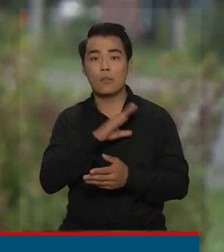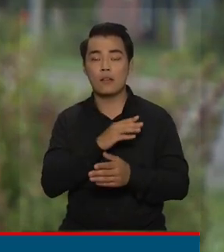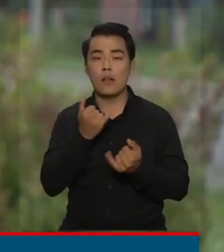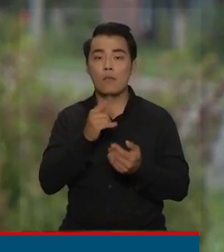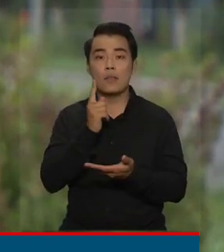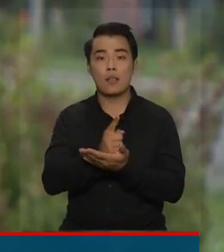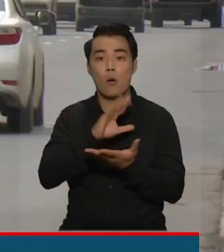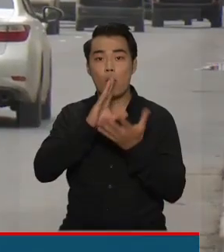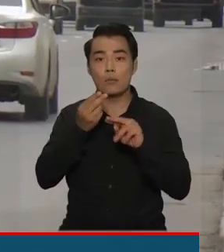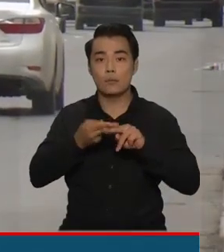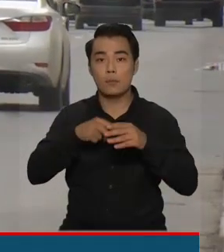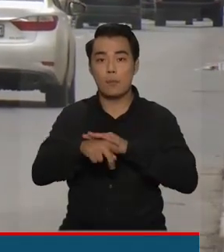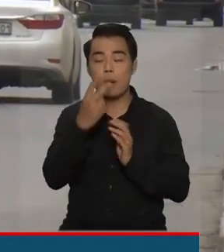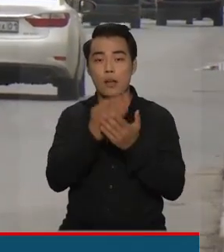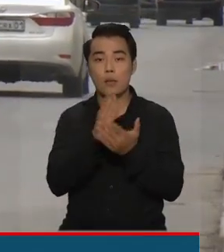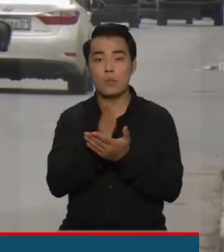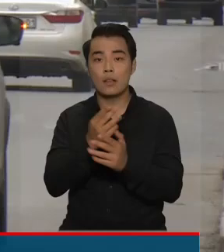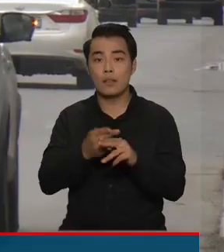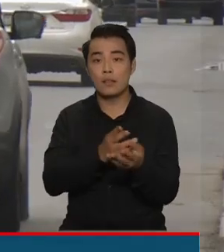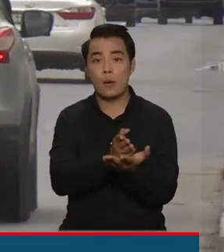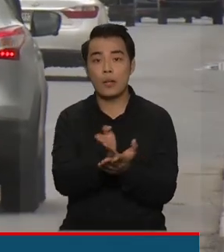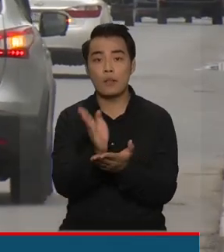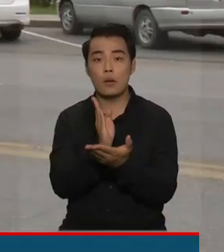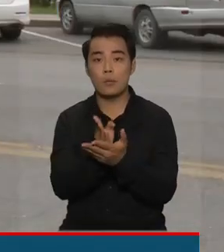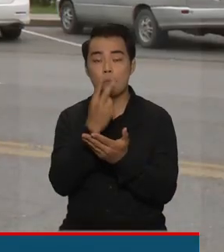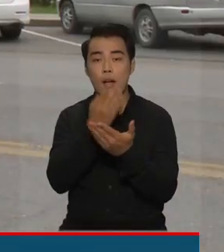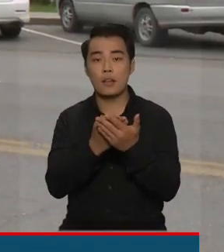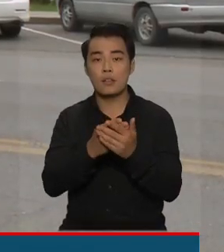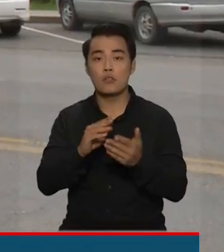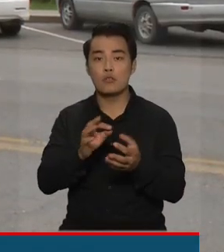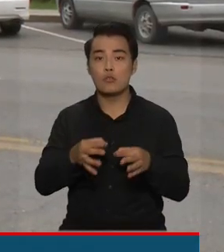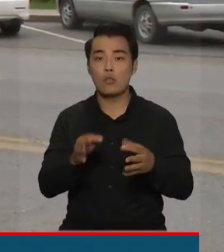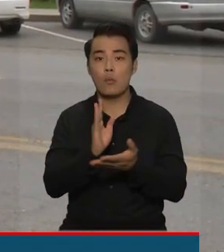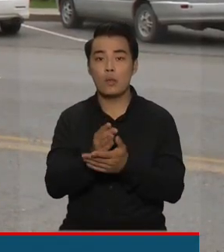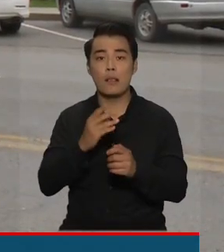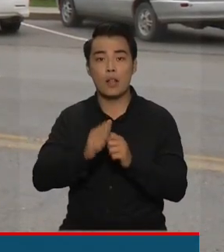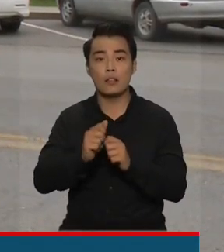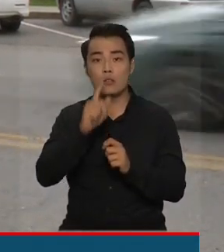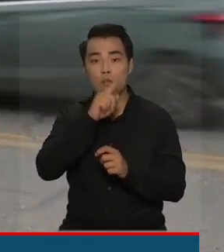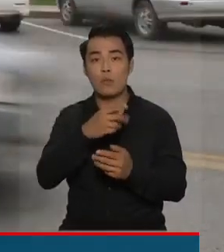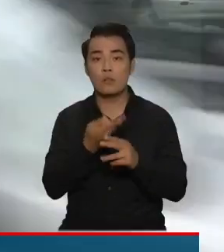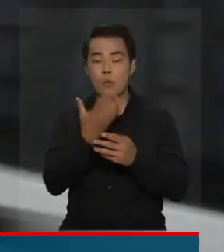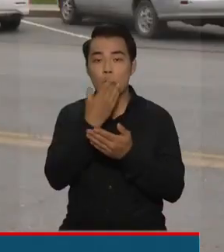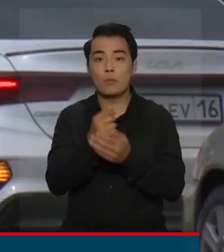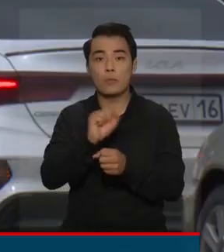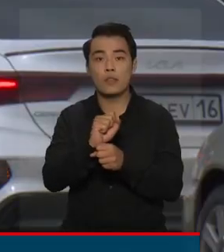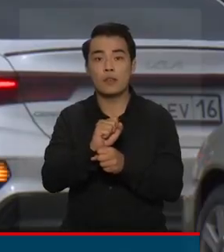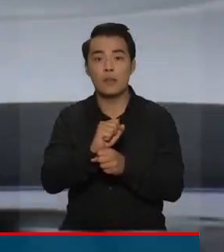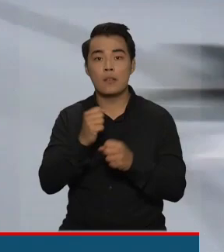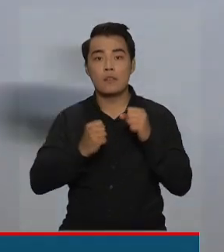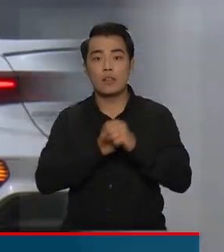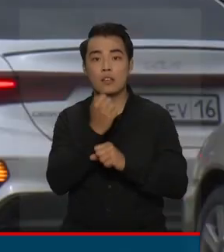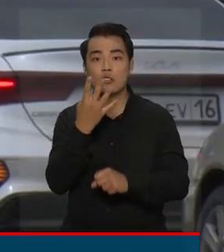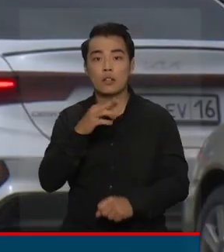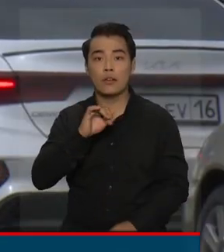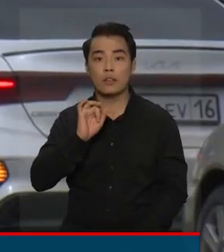последствия этой инициативы. Во-первых, подход будет дифференцированным. Предварительно ничего не надо будет платить только владельцам авто с объемом двигателя менее 4